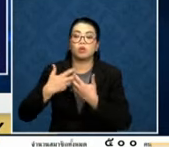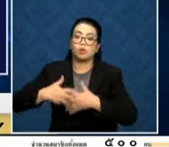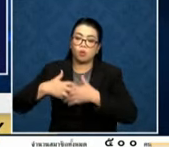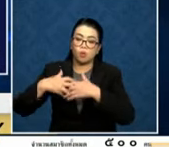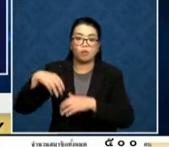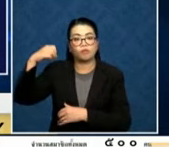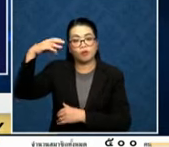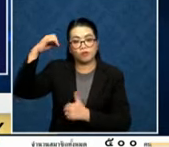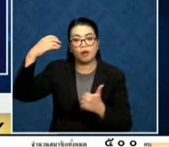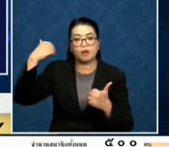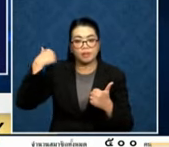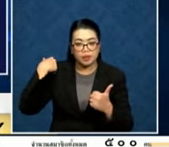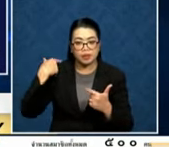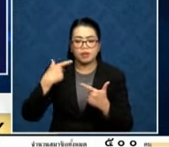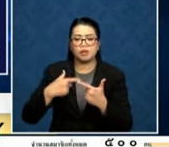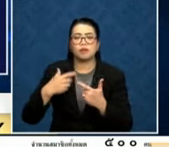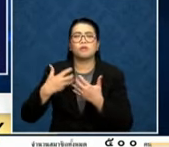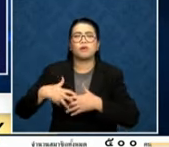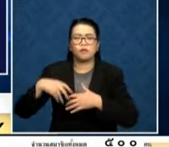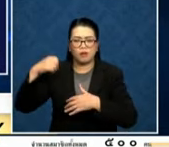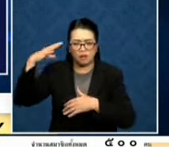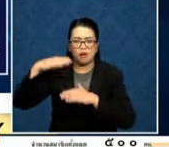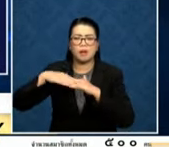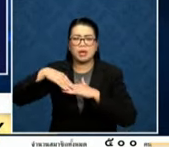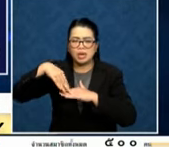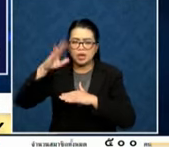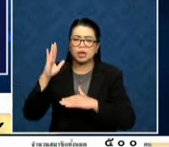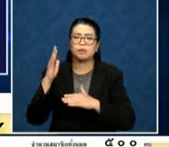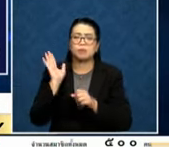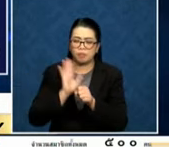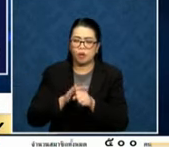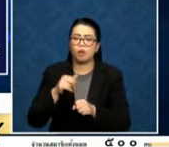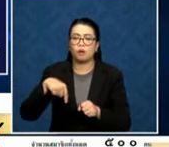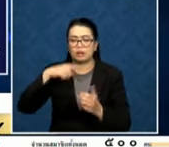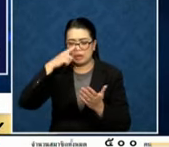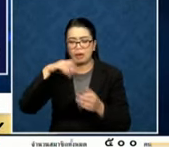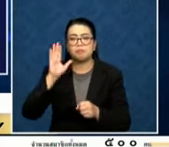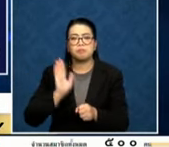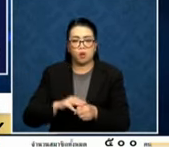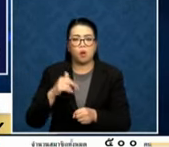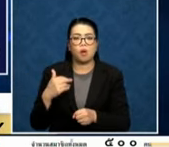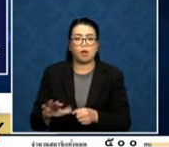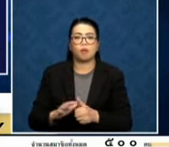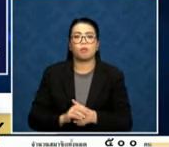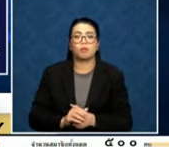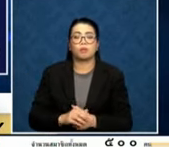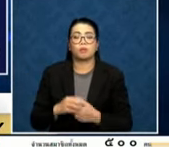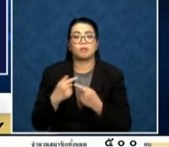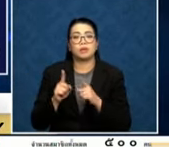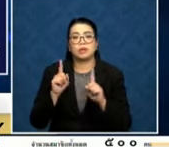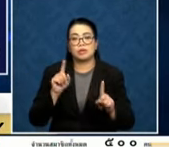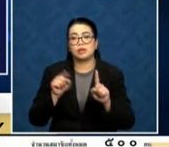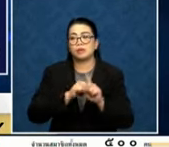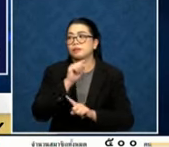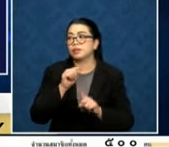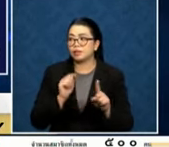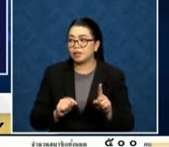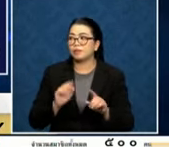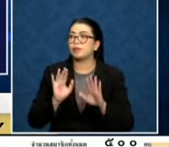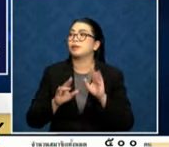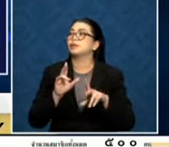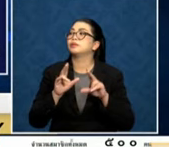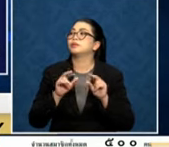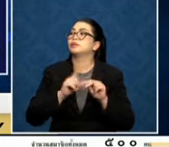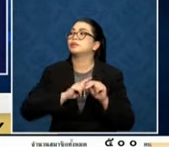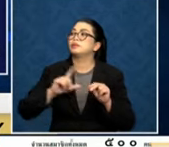ไฟฟ้าเกินกว่าความต้องการมากพออยู่แล้วฮะท่านประธานครับมีเพียงแค่ 1%ครับหรือ 30กว่า